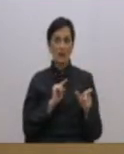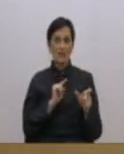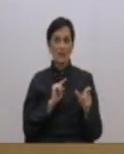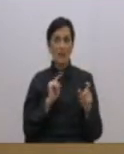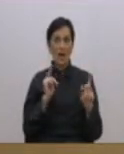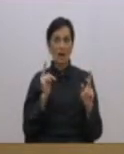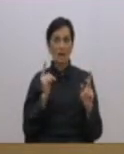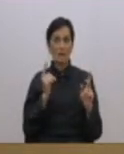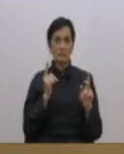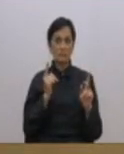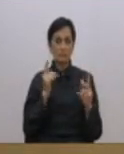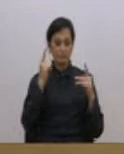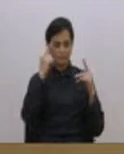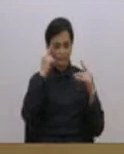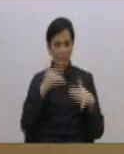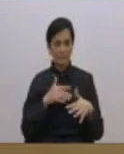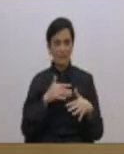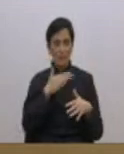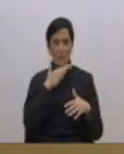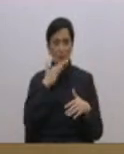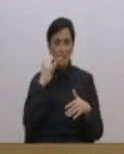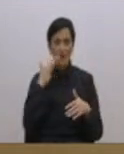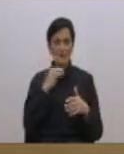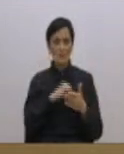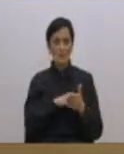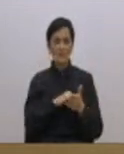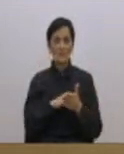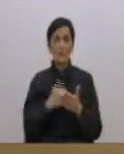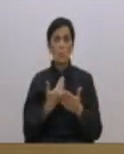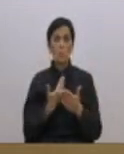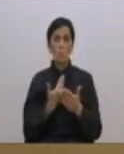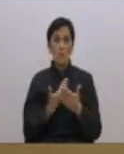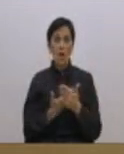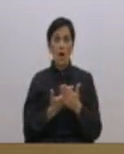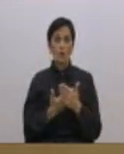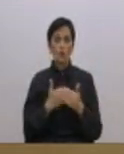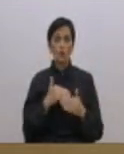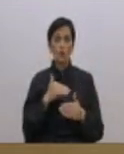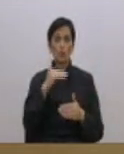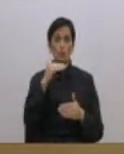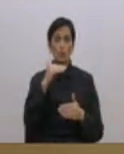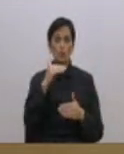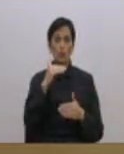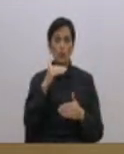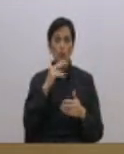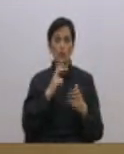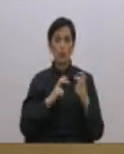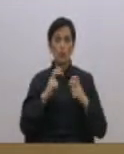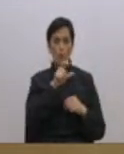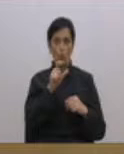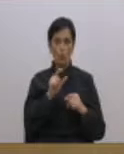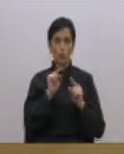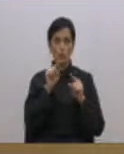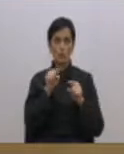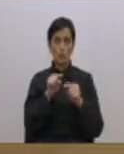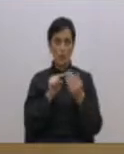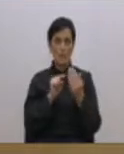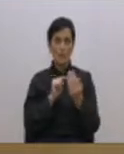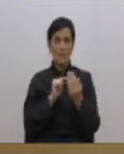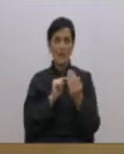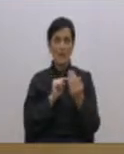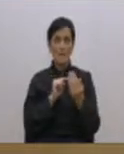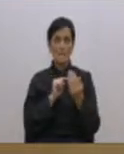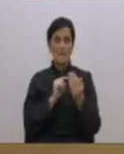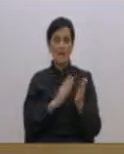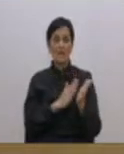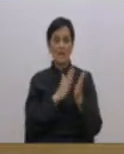გარემოებამ, ბევრმა მიზეზმა, მაგრამ ხდება ხო უმაღლესი მოსწავლეები, რომლებიც სწავლობენ უმაღლესში, უწევთ ამ